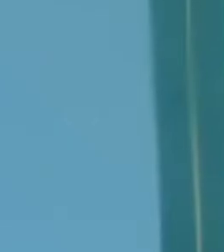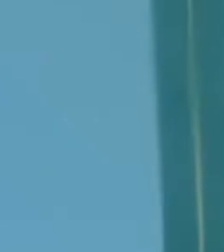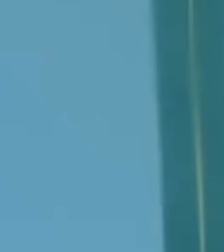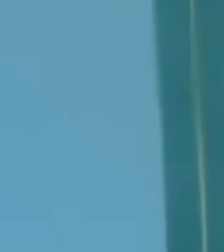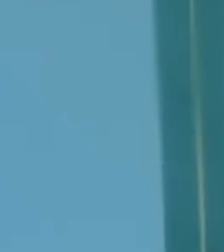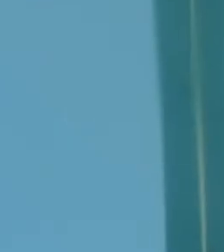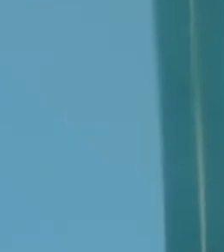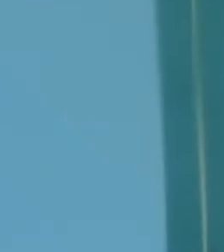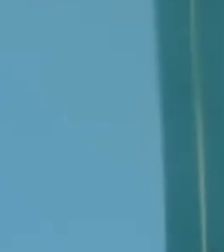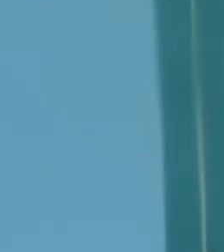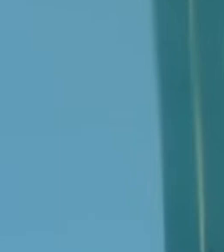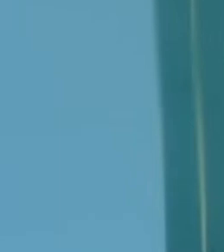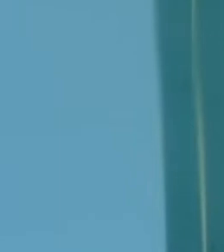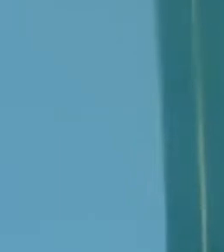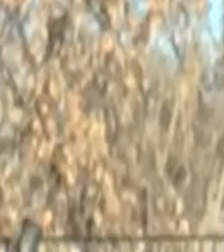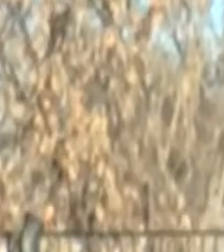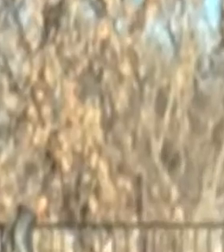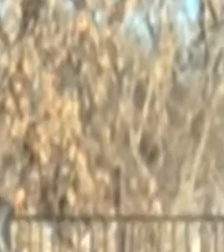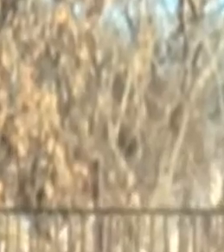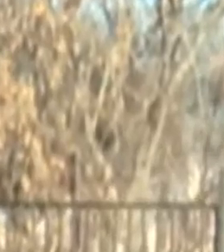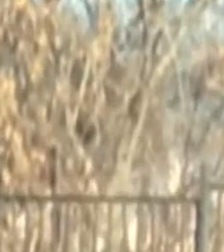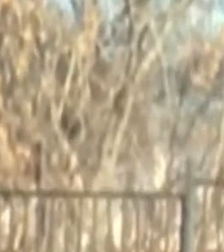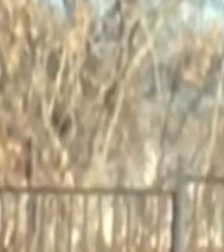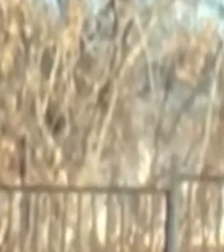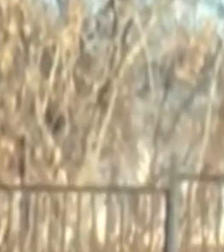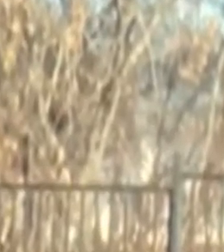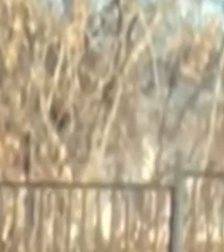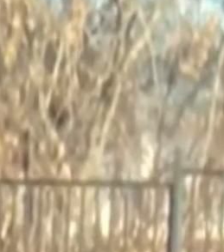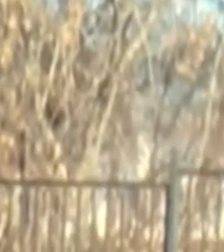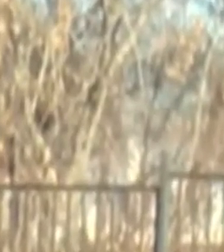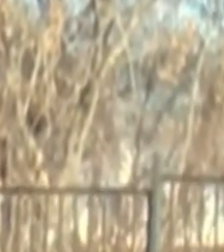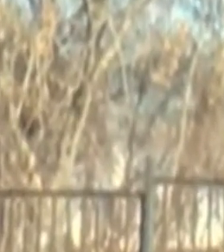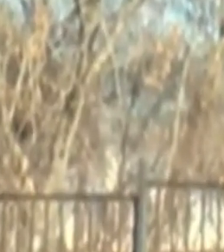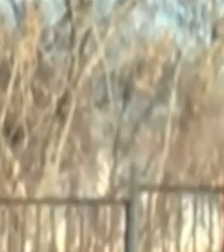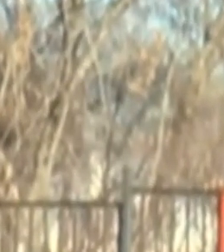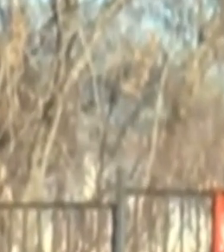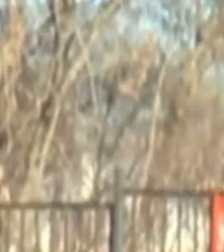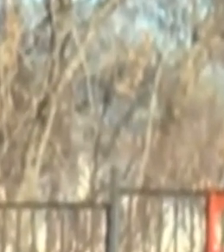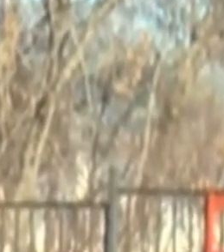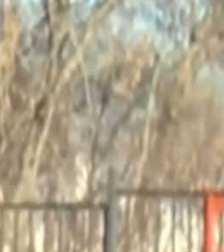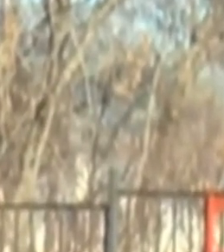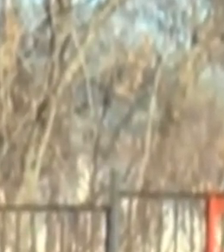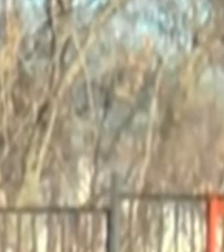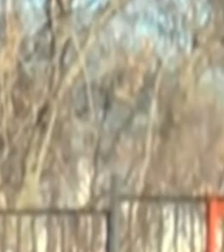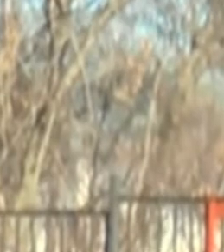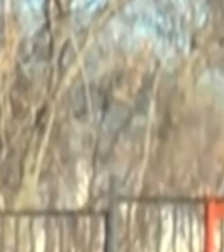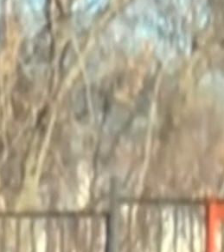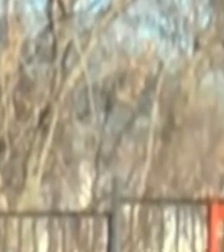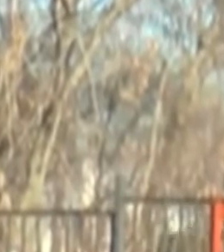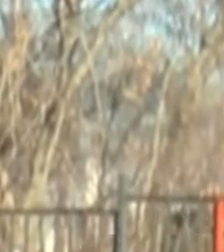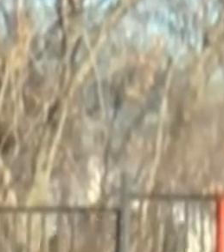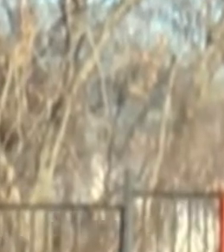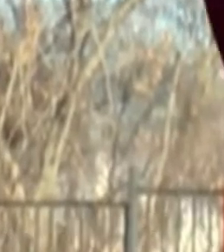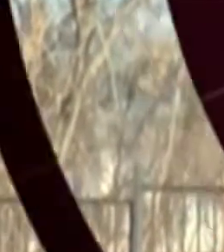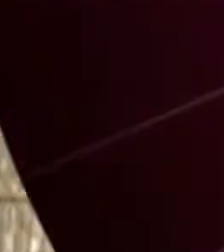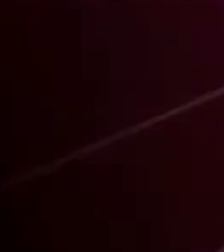власти намерены решать этот вопрос? Газ подорожал и очень сильно. Непонятно почему, только и с чем связано